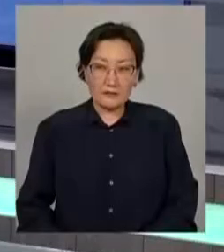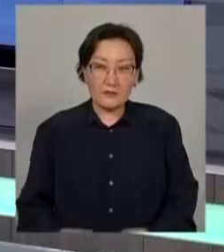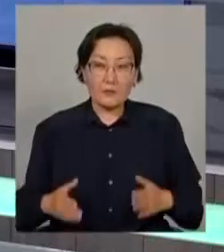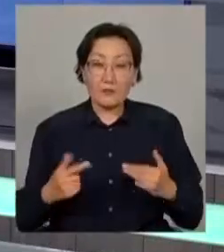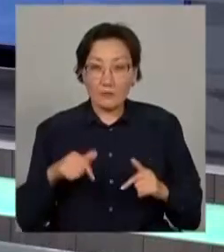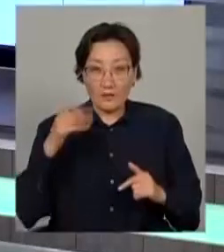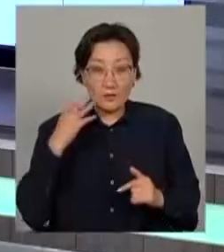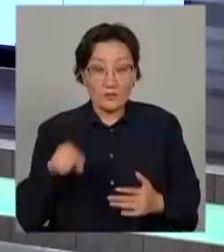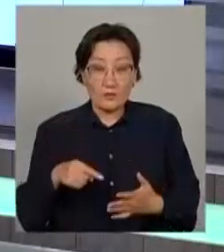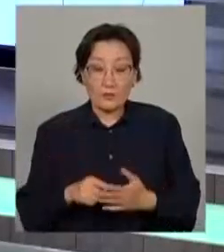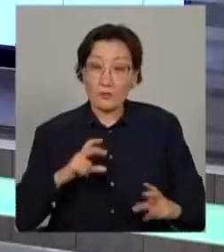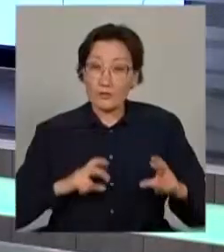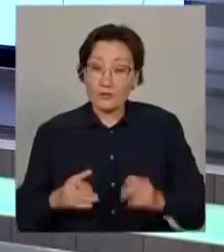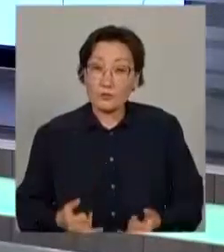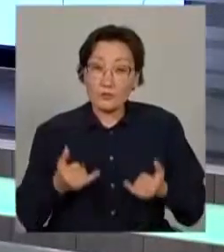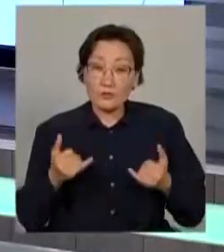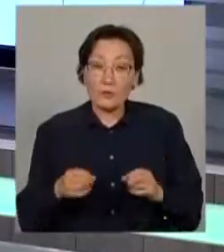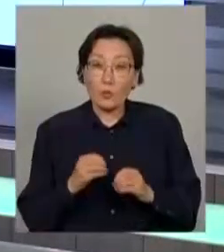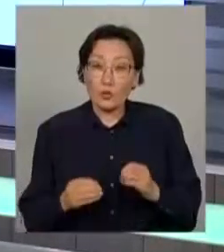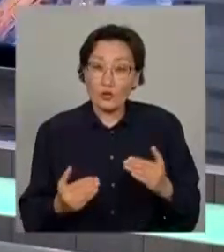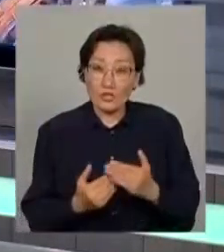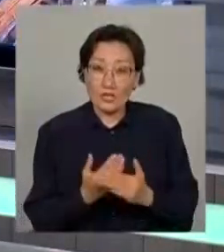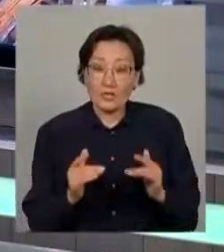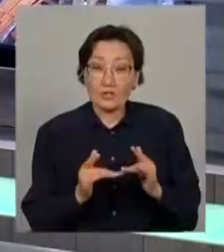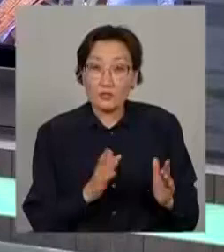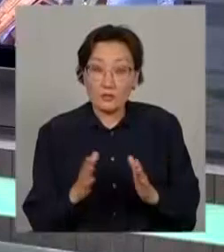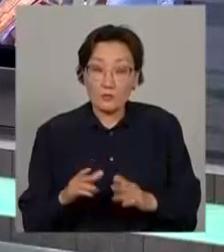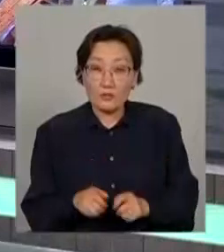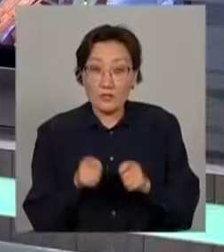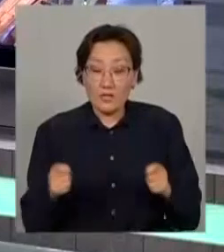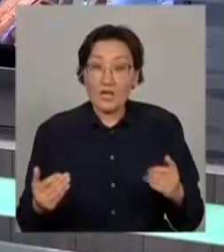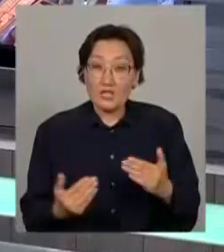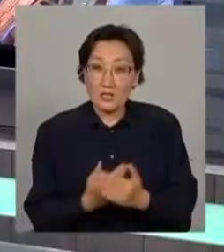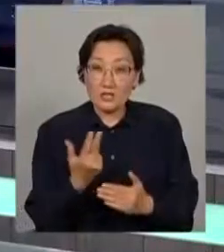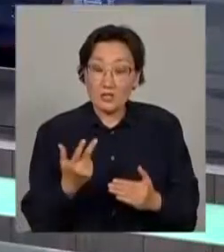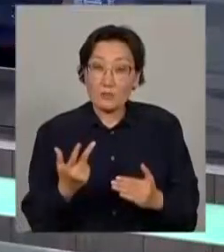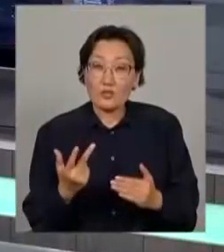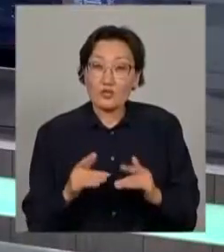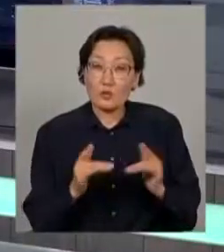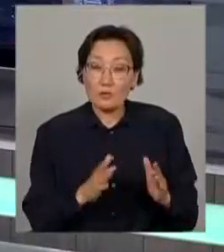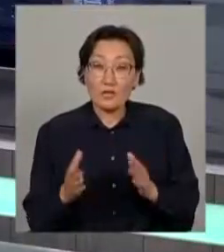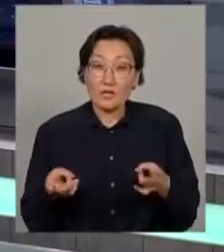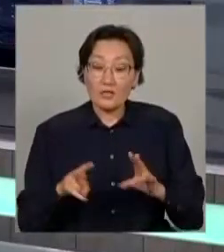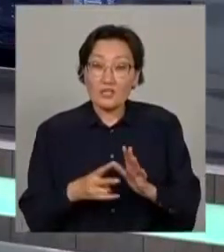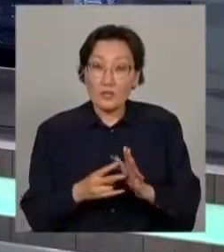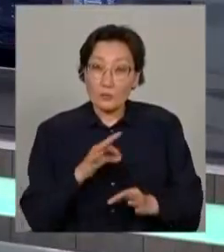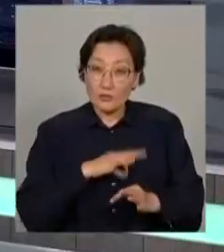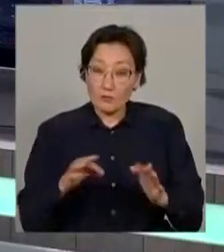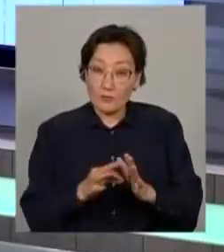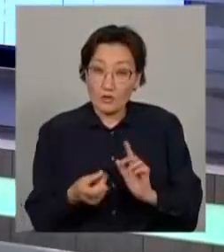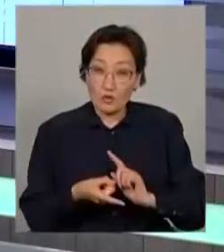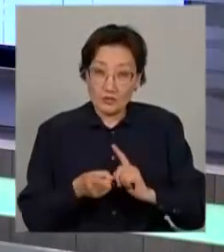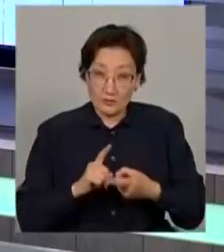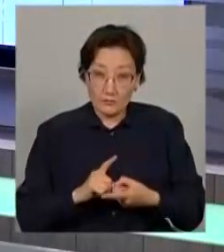Биыл Алматыда студенттерге арналған 10 жатақхана ашылады. Оның үшеуі жаңадан салынса, қалған жетеуі пайдалану мақсатын өзгерте